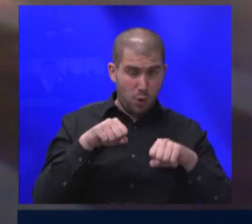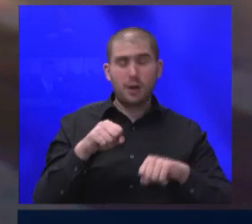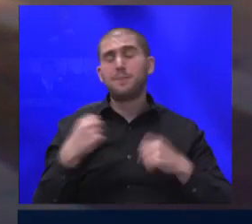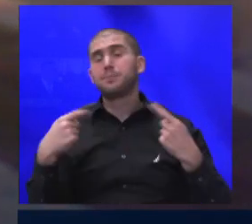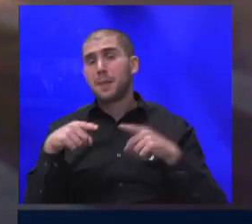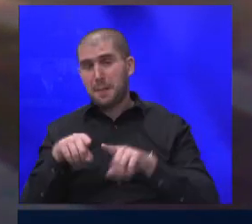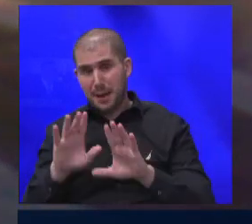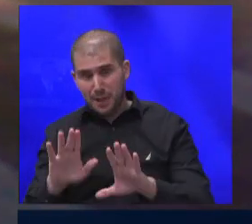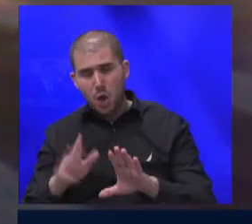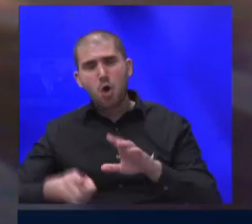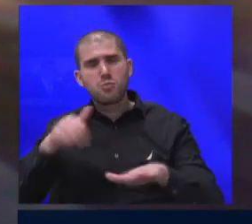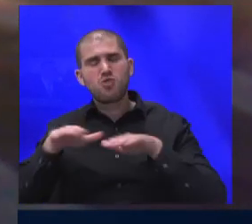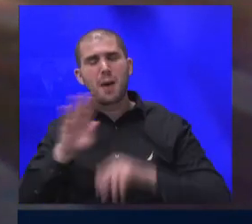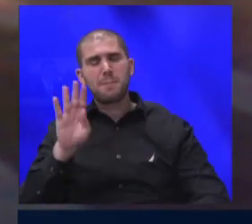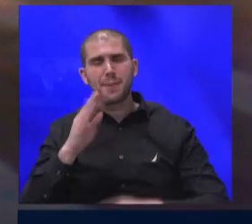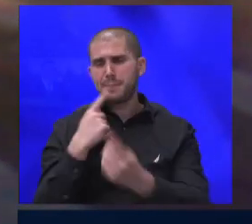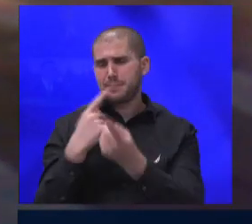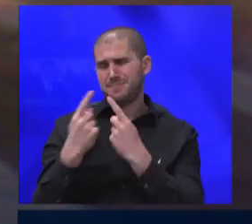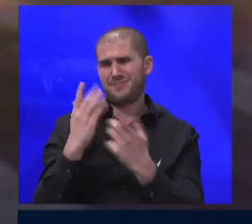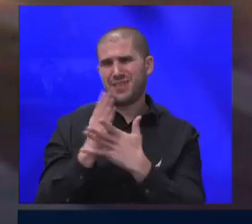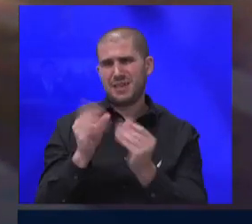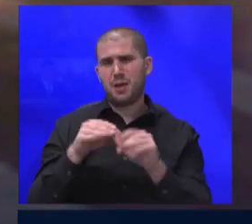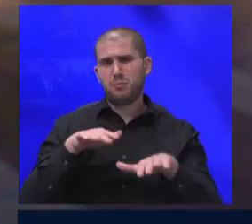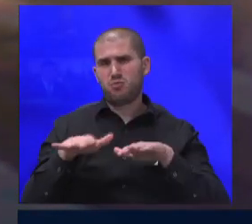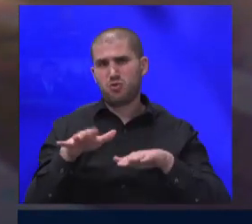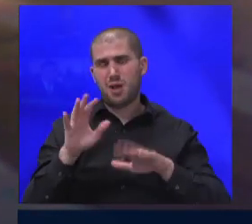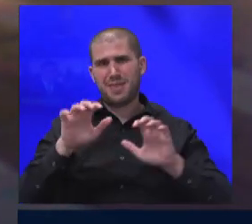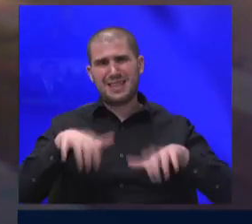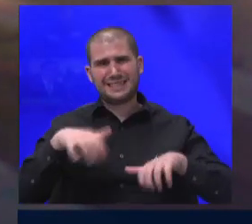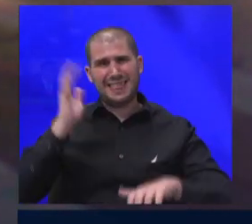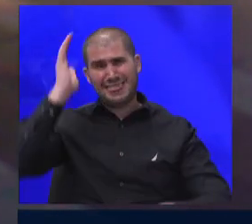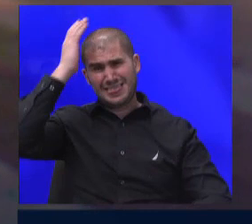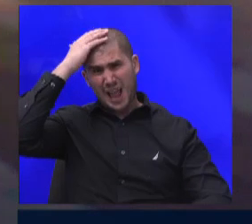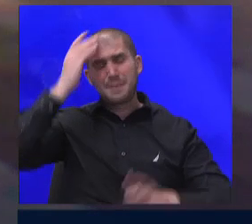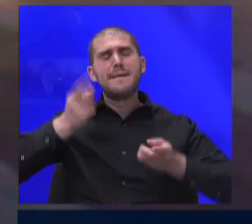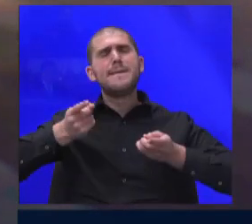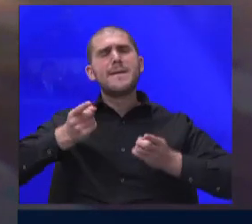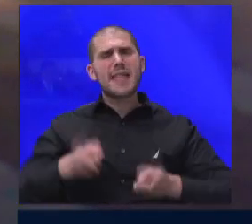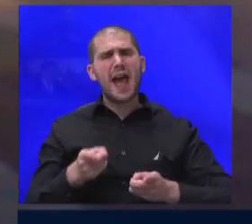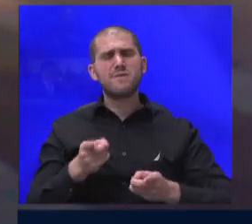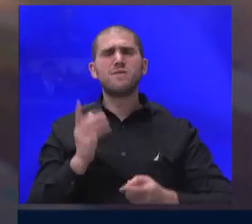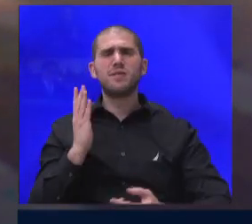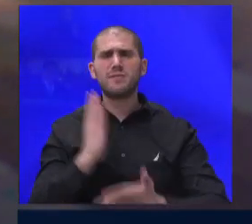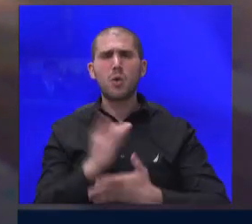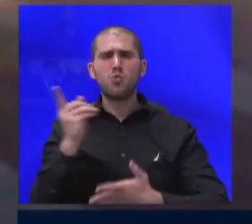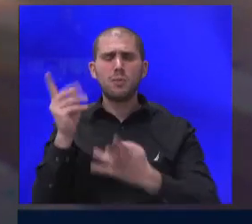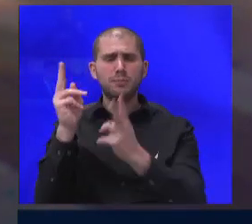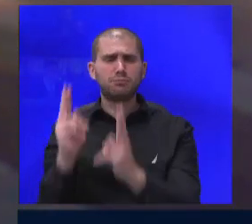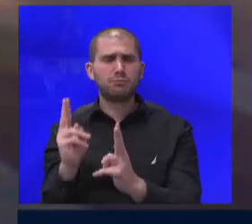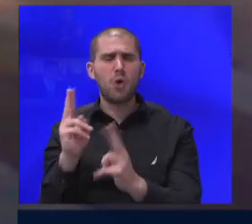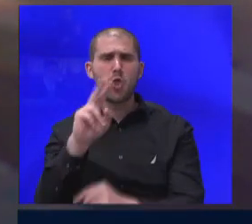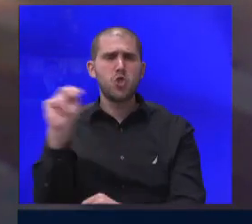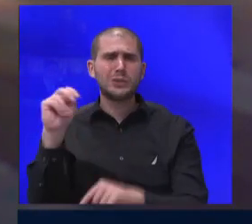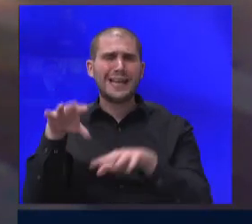נתניהו, במגעים שהיו לו עם הממשל בראשות הנשיא טראמפ, התחייב שהוא משאה את נושא הריבונות